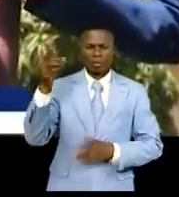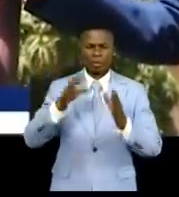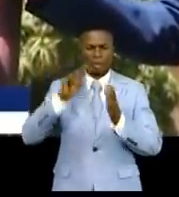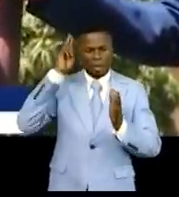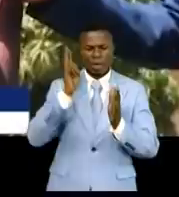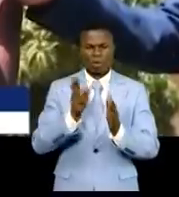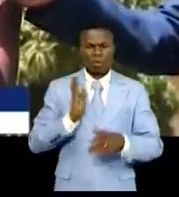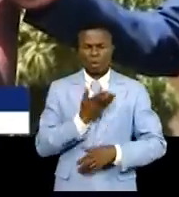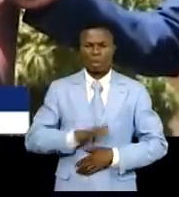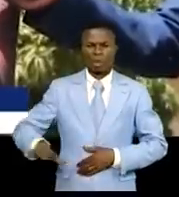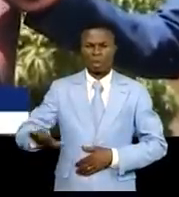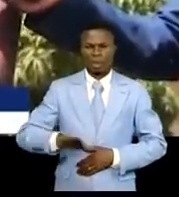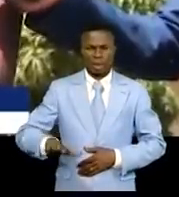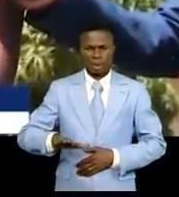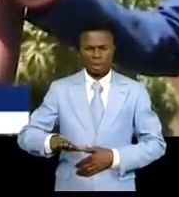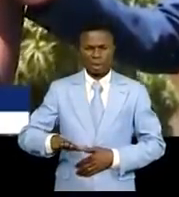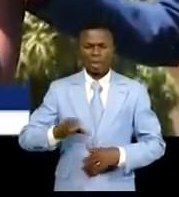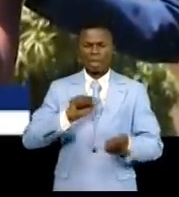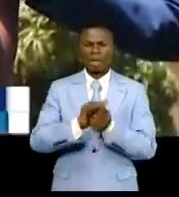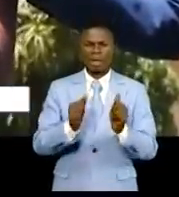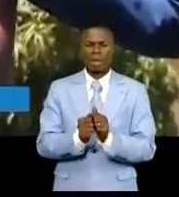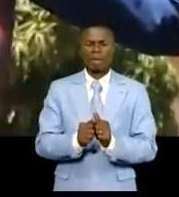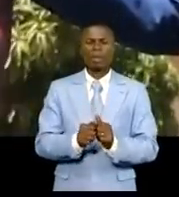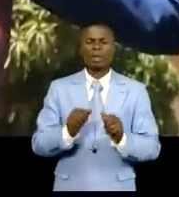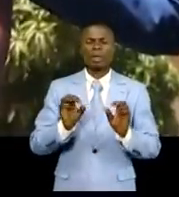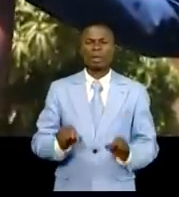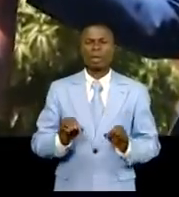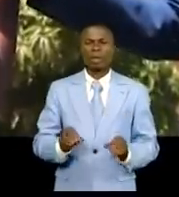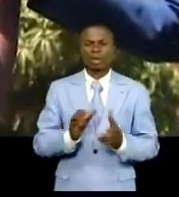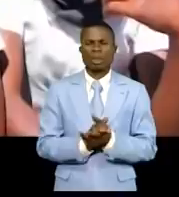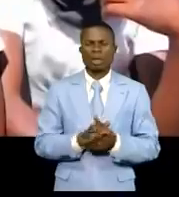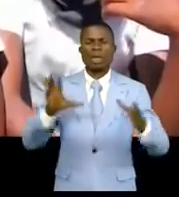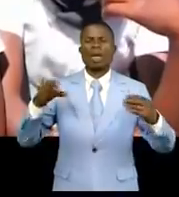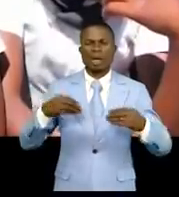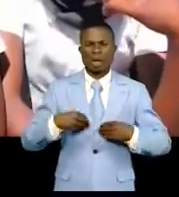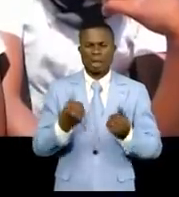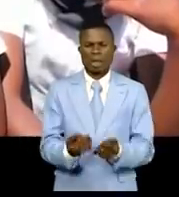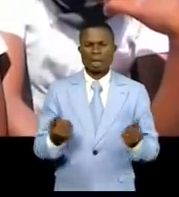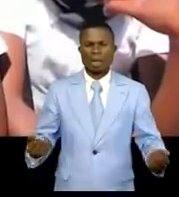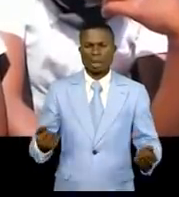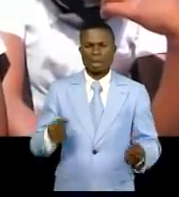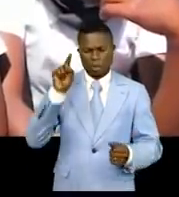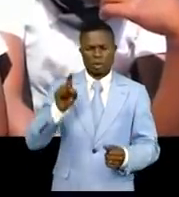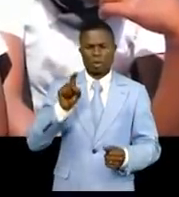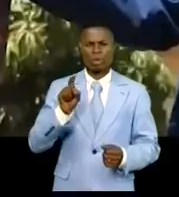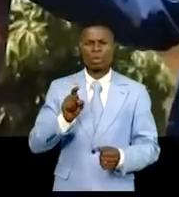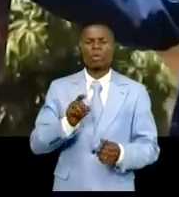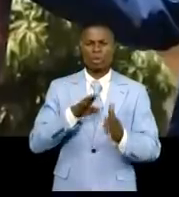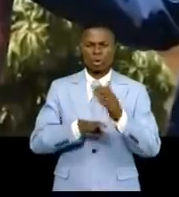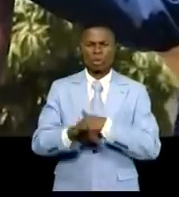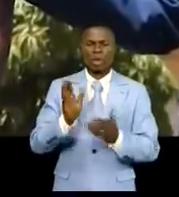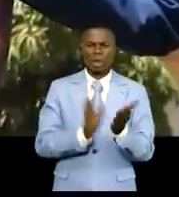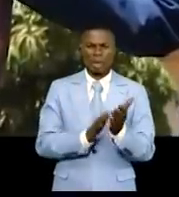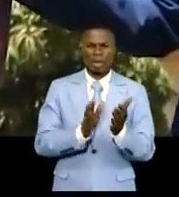la République démocratique du Congo reconnaissent à chaque enfant les droits à la protection, les droits